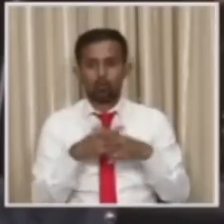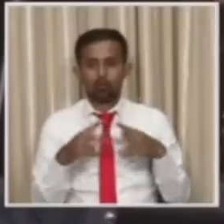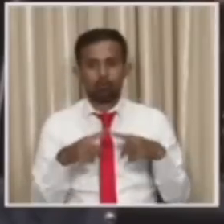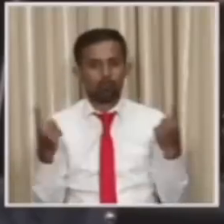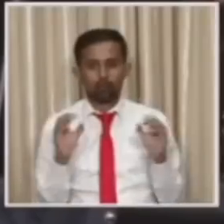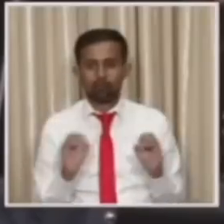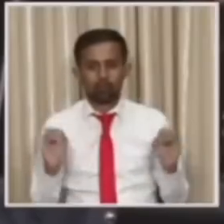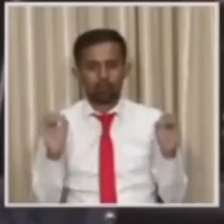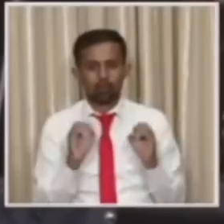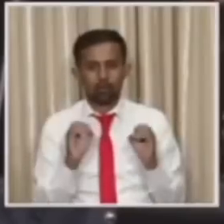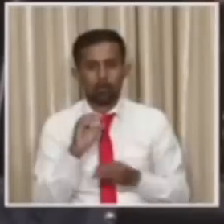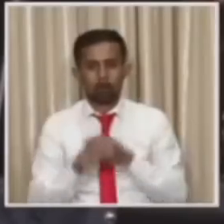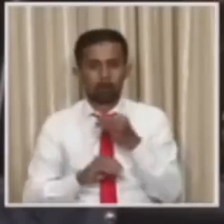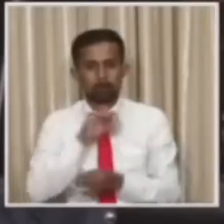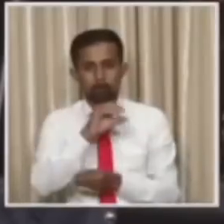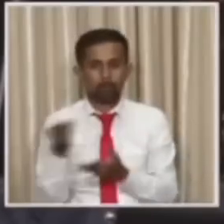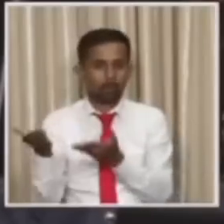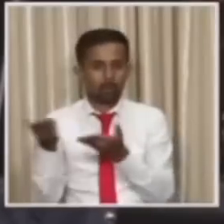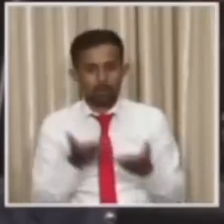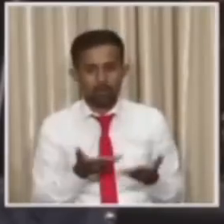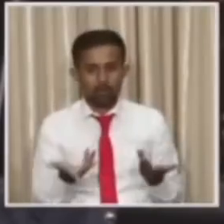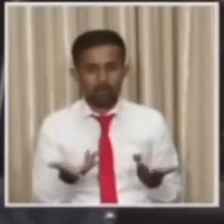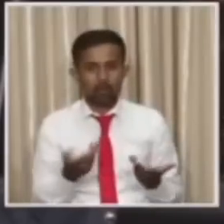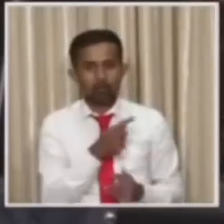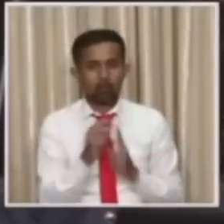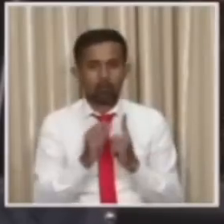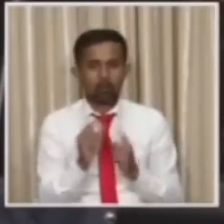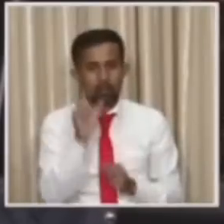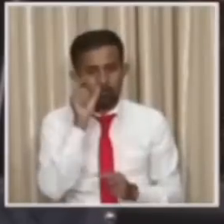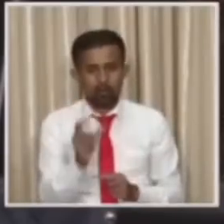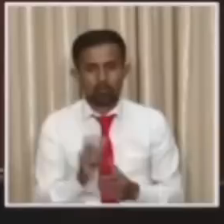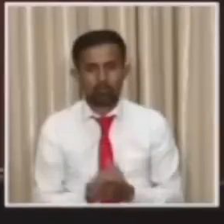ක්‍රියාත්මක වෙන්නේ නැහැ. ආයෝජක කොහොමත් වෙන්නේ නැහැ මේ මන්ත්‍රීවරු මේ කරන දේවල් දිහා බැලුවම.